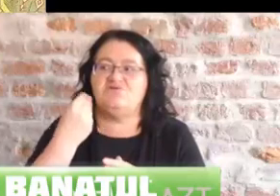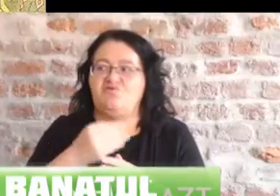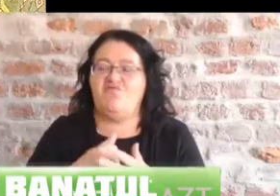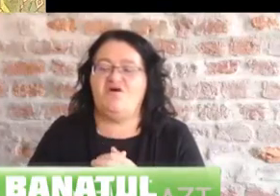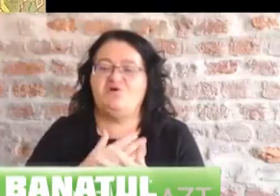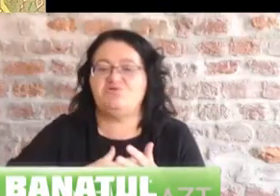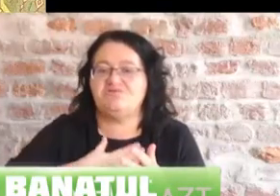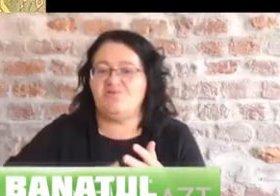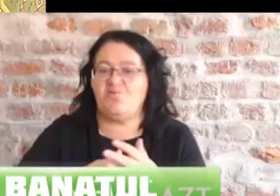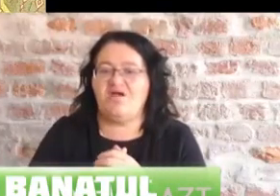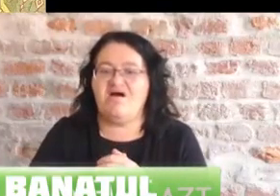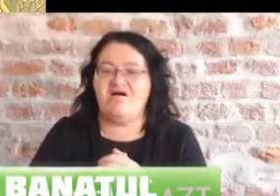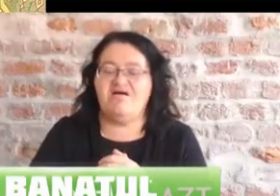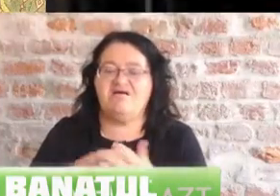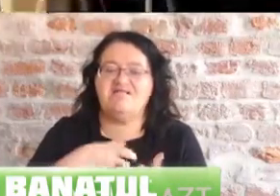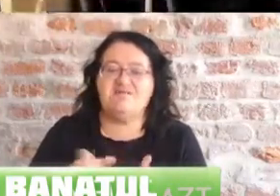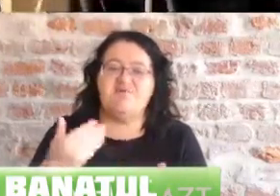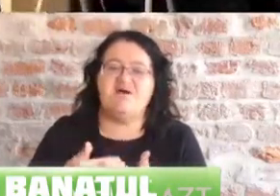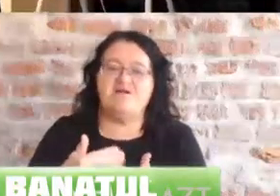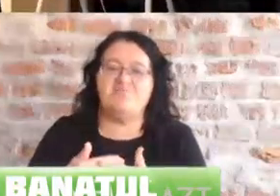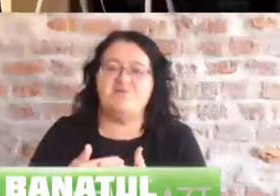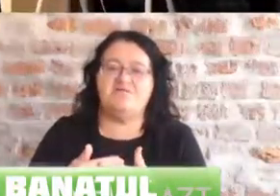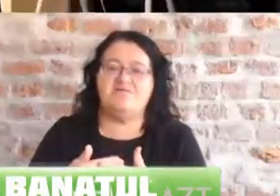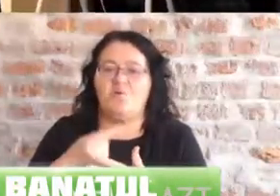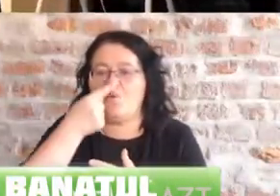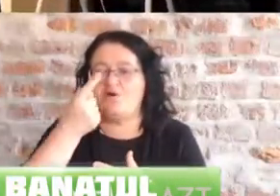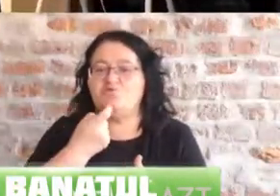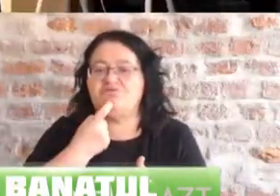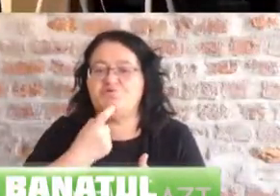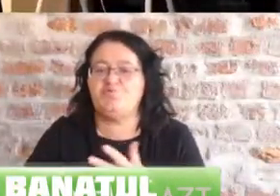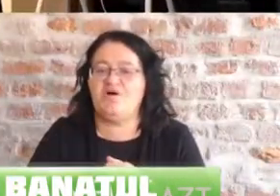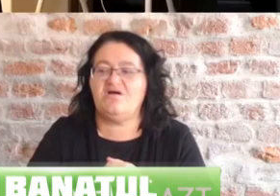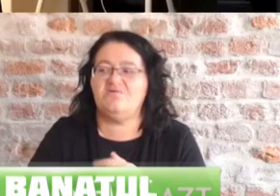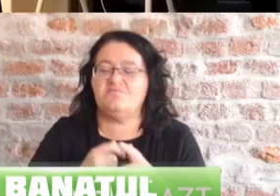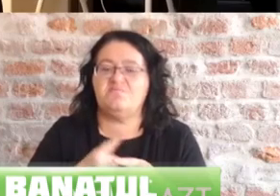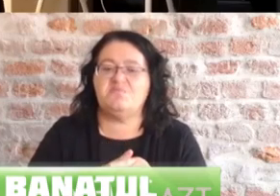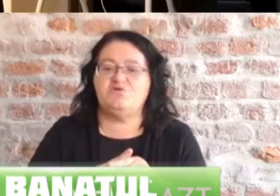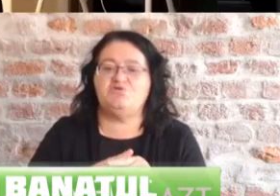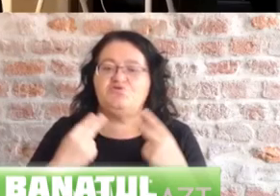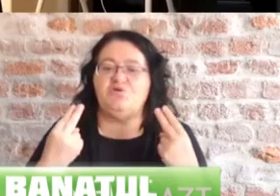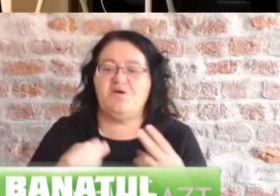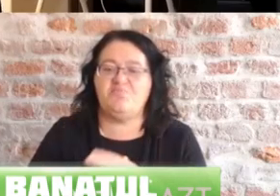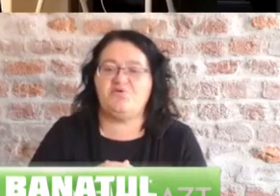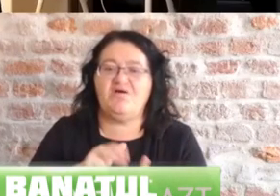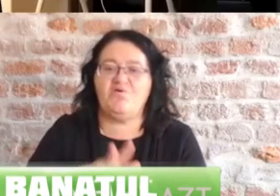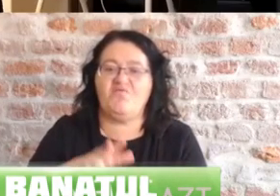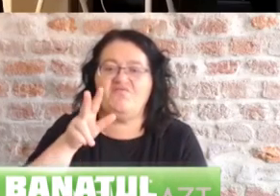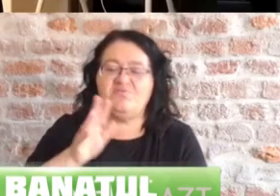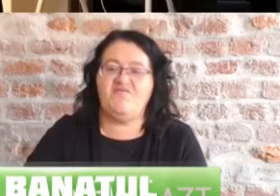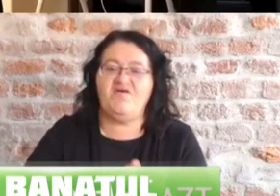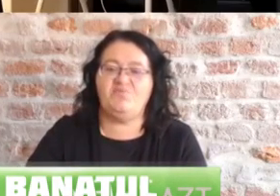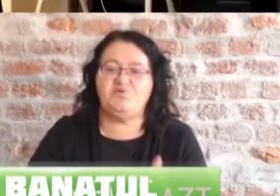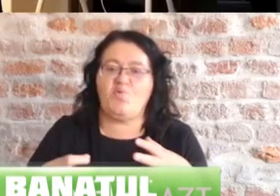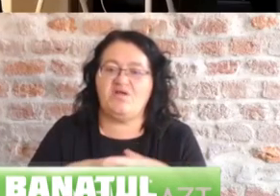se dorea să meargă pentru orașul Timișoara. Și cred că cel mai important confirmă faptul